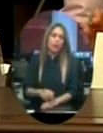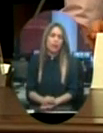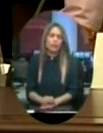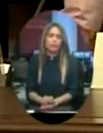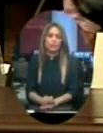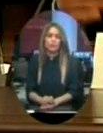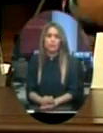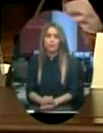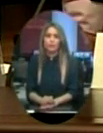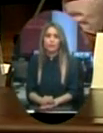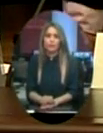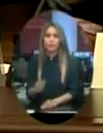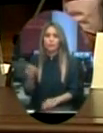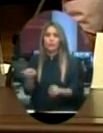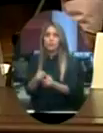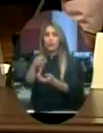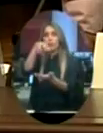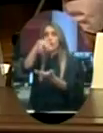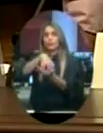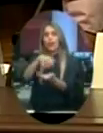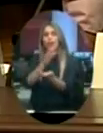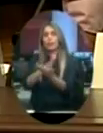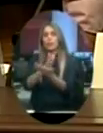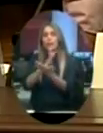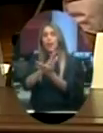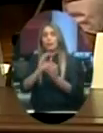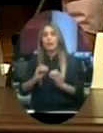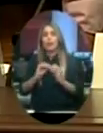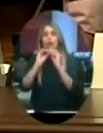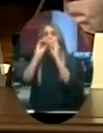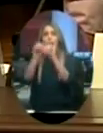מעין תחנת ביניים להעברת האמוניה